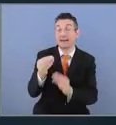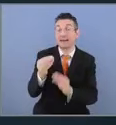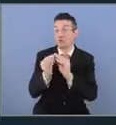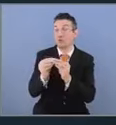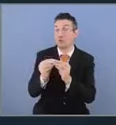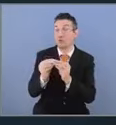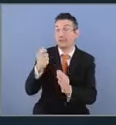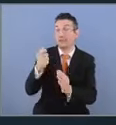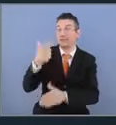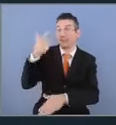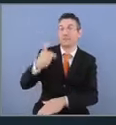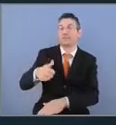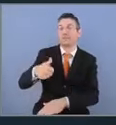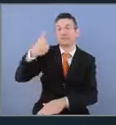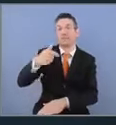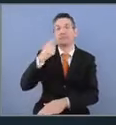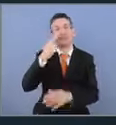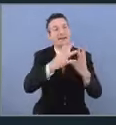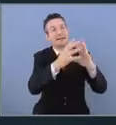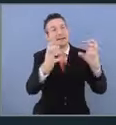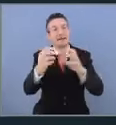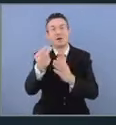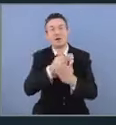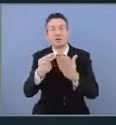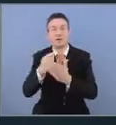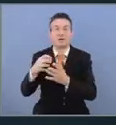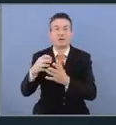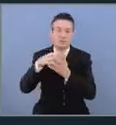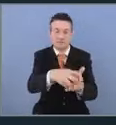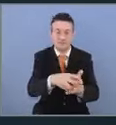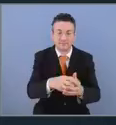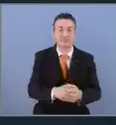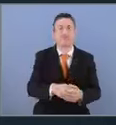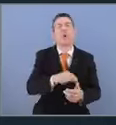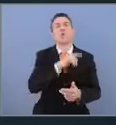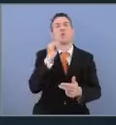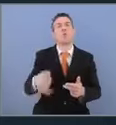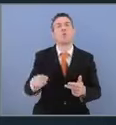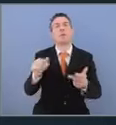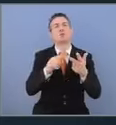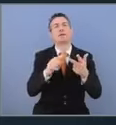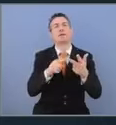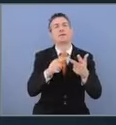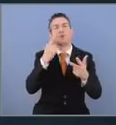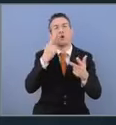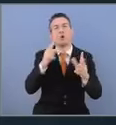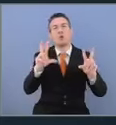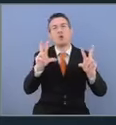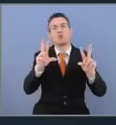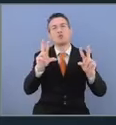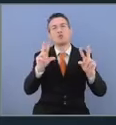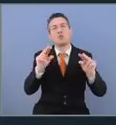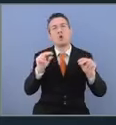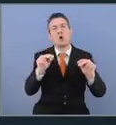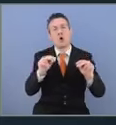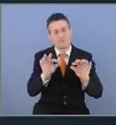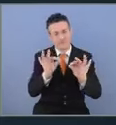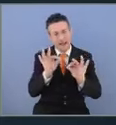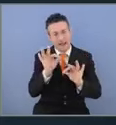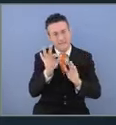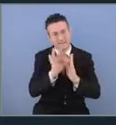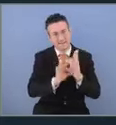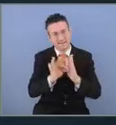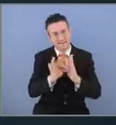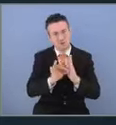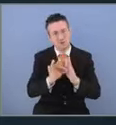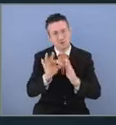E in ultimo luogo, sempre sulla reindustrializzazione, una nuova misura che presenteremo presto, probabilmente già prima dell'estate,